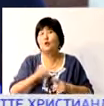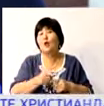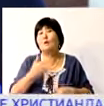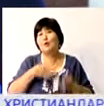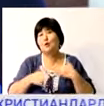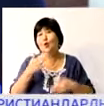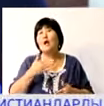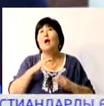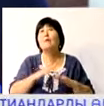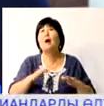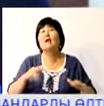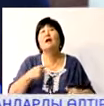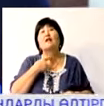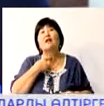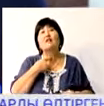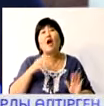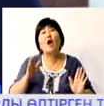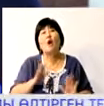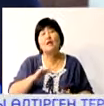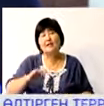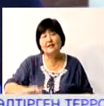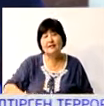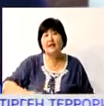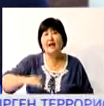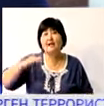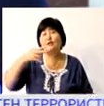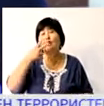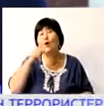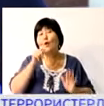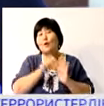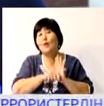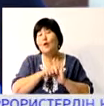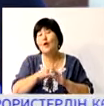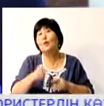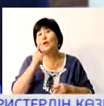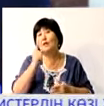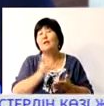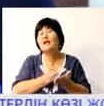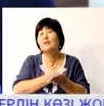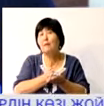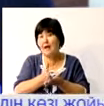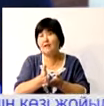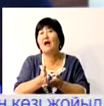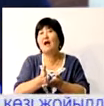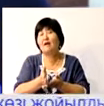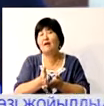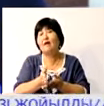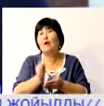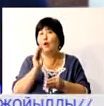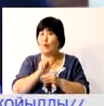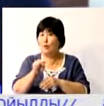қуанамыз. Балалардың дауысы кішкентай кезінен көріп, оны бір бақытқа